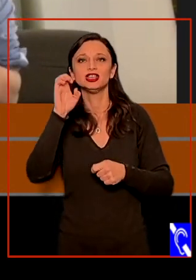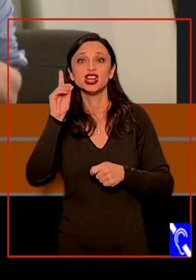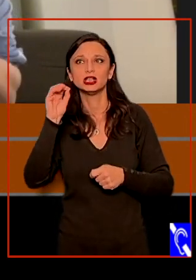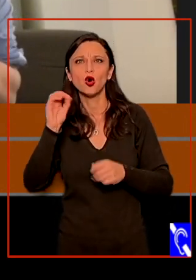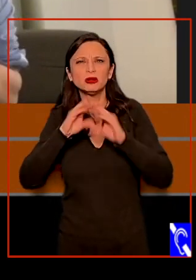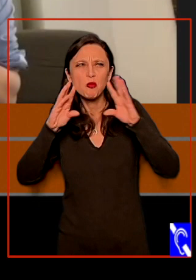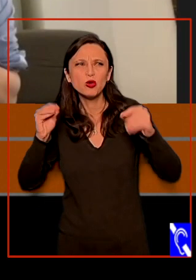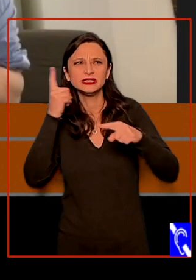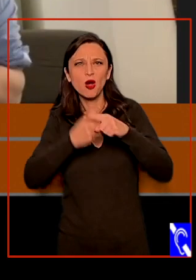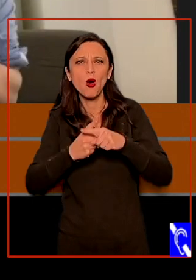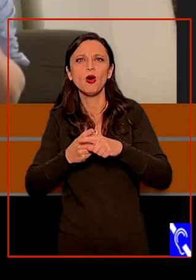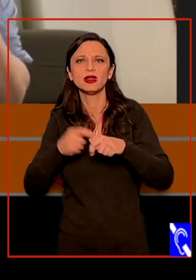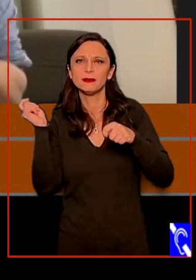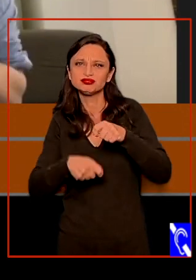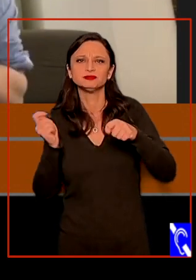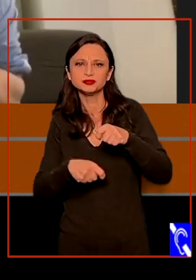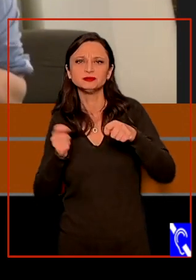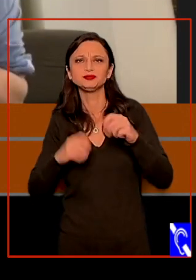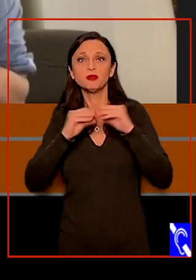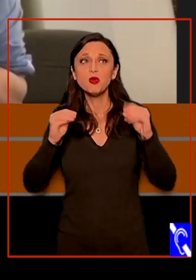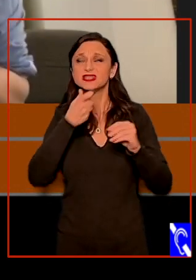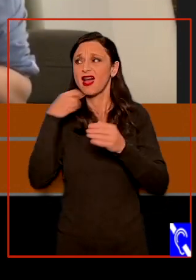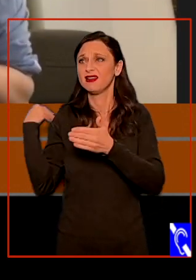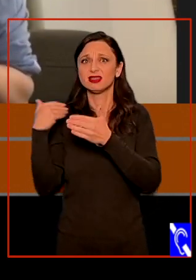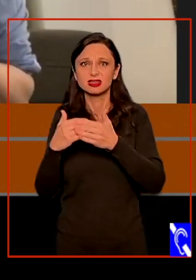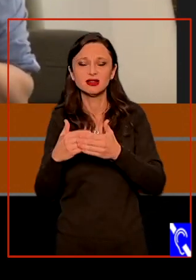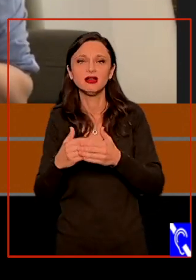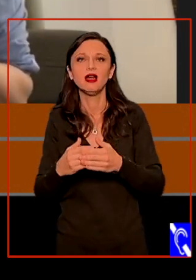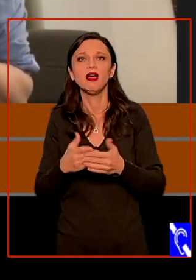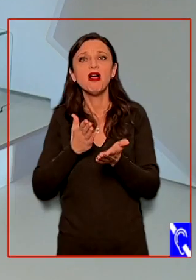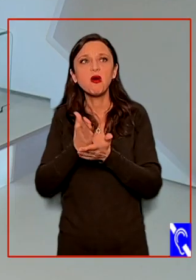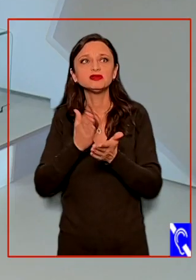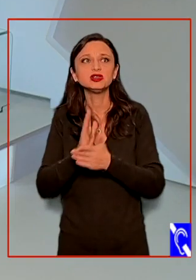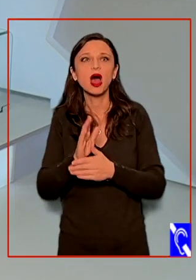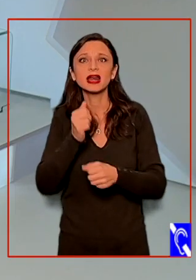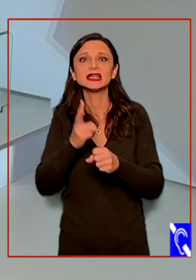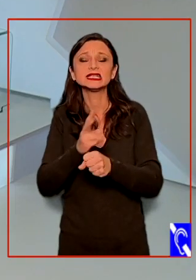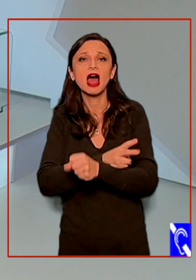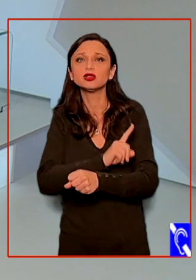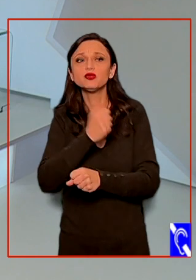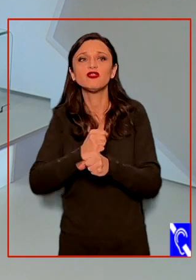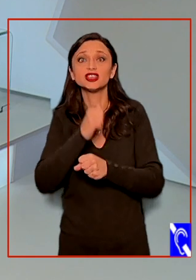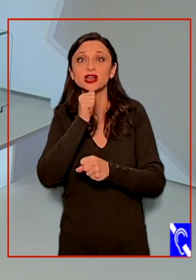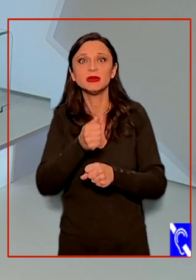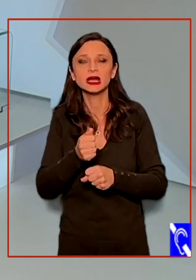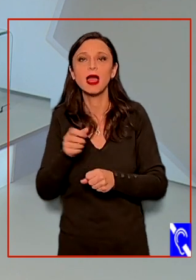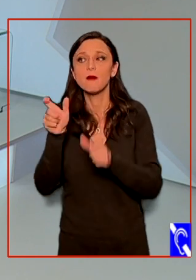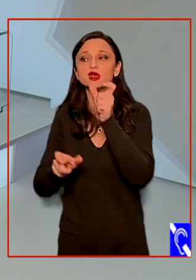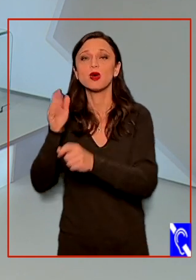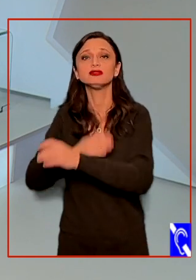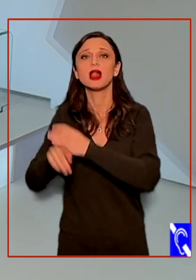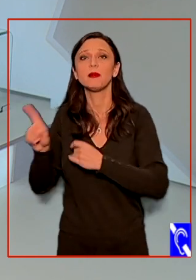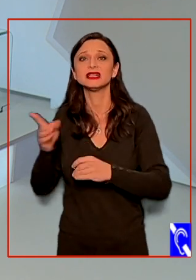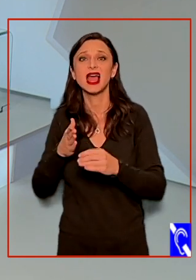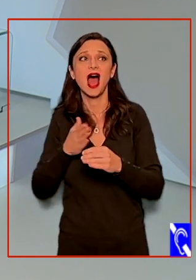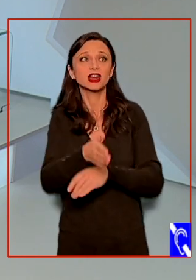Drepturilor Omului de atât de multe ori și de atât de mulți ani, noi continuăm să vedem o blocare a accesului la justiție a acestor